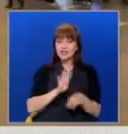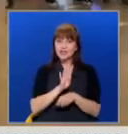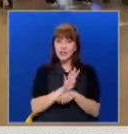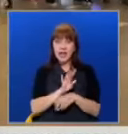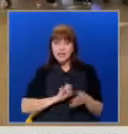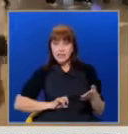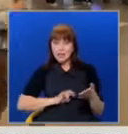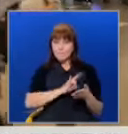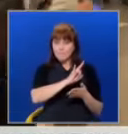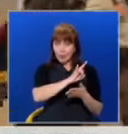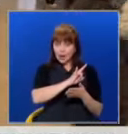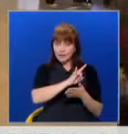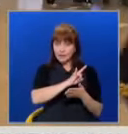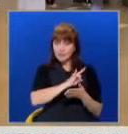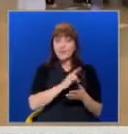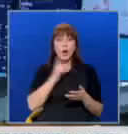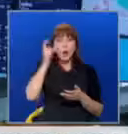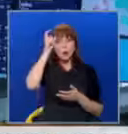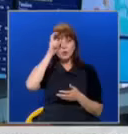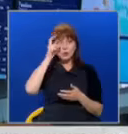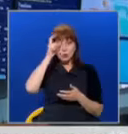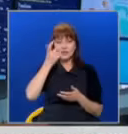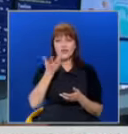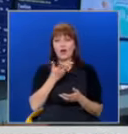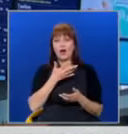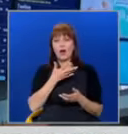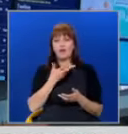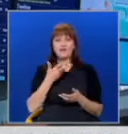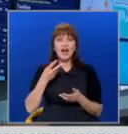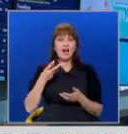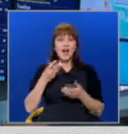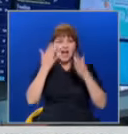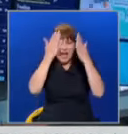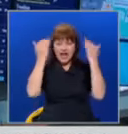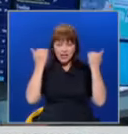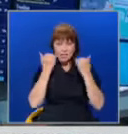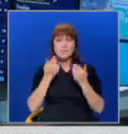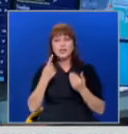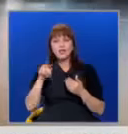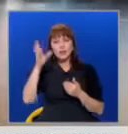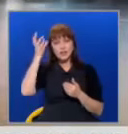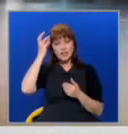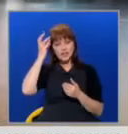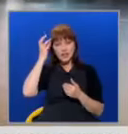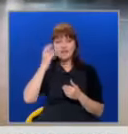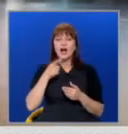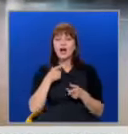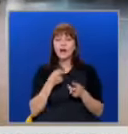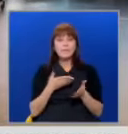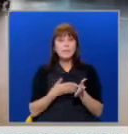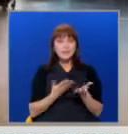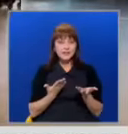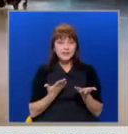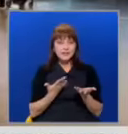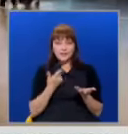полета, местни и чуждестранни. От Турция, Обединените арабски емирства и Египет. Причина за прекъсването е украинска според Москва атака с безпилотни